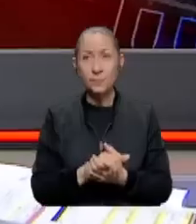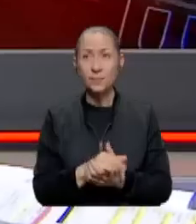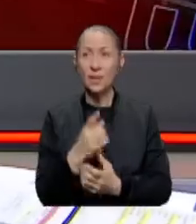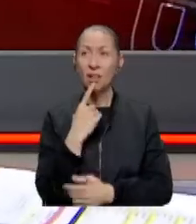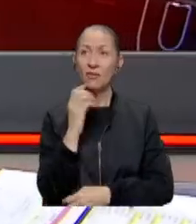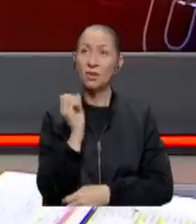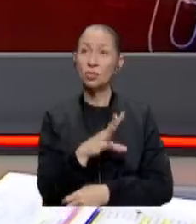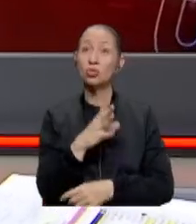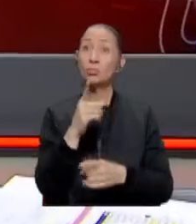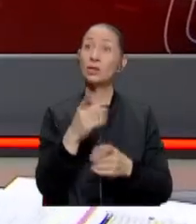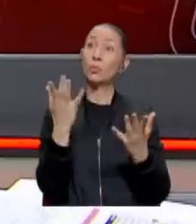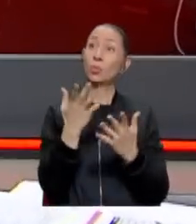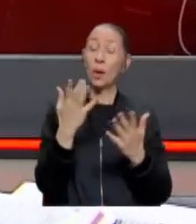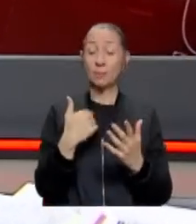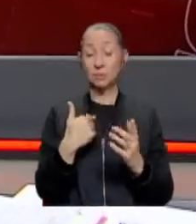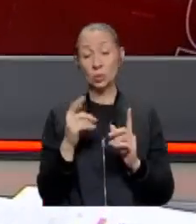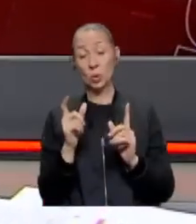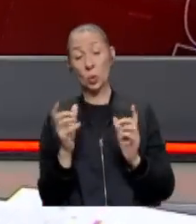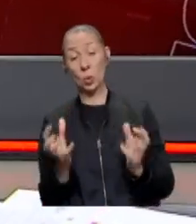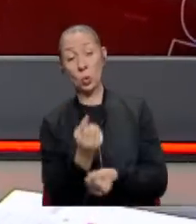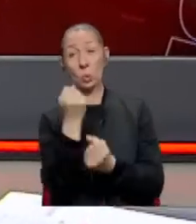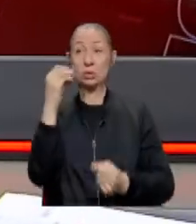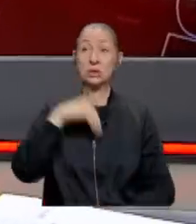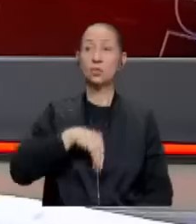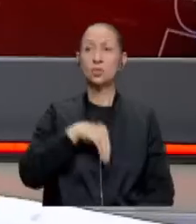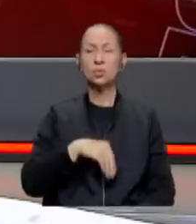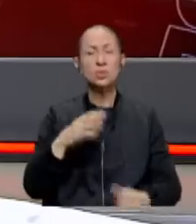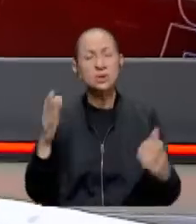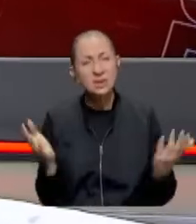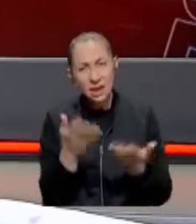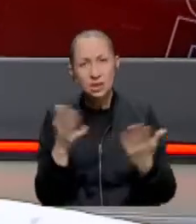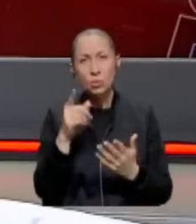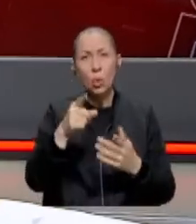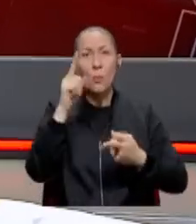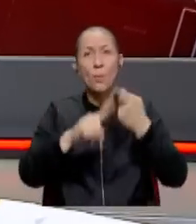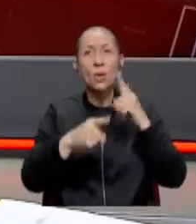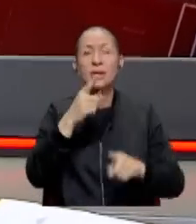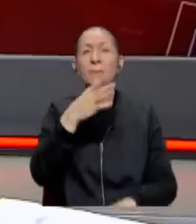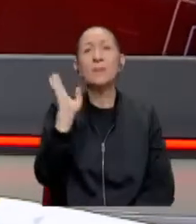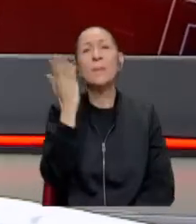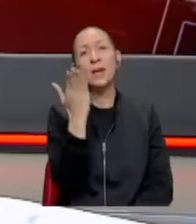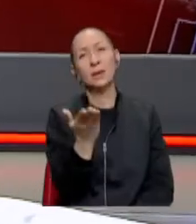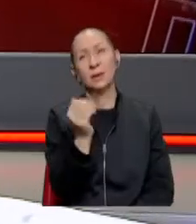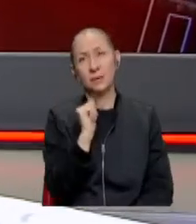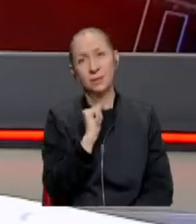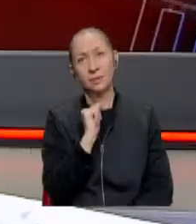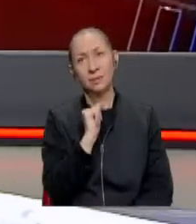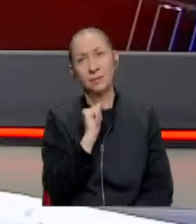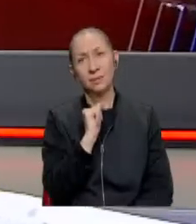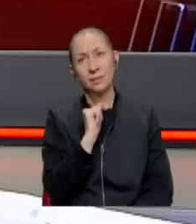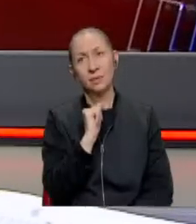laf ediyorsunuz bir de bunu muhafazakarlık zannediyorsunuz ya dahası ya bu siyaset bilmemek demek